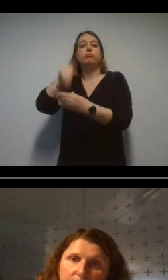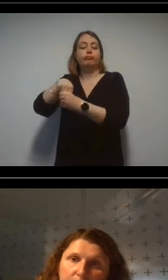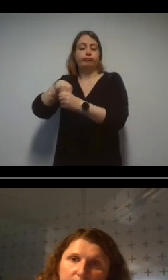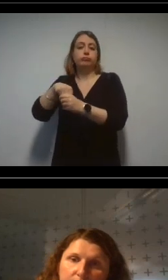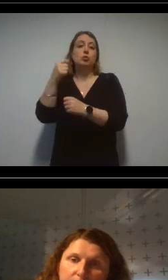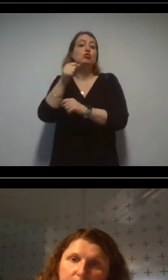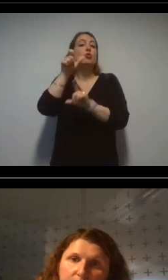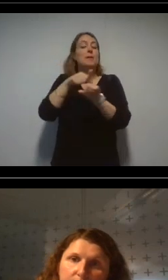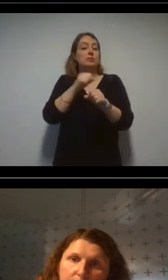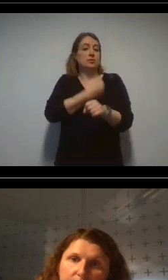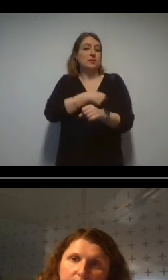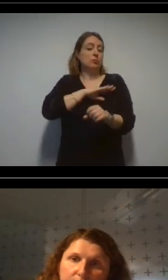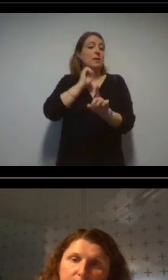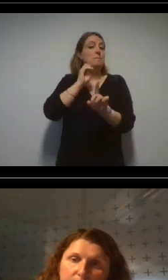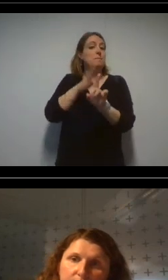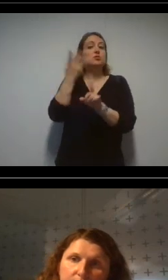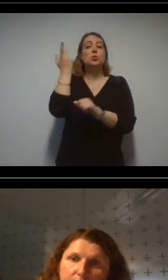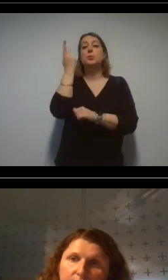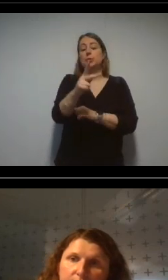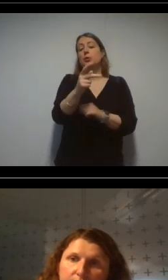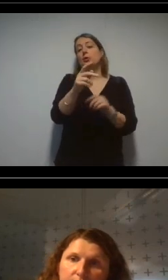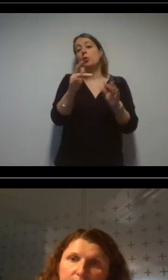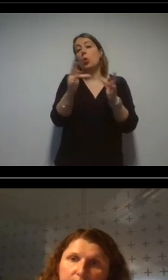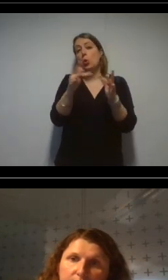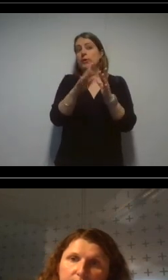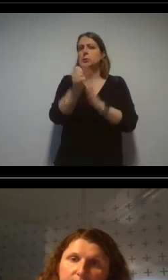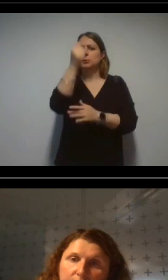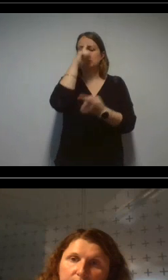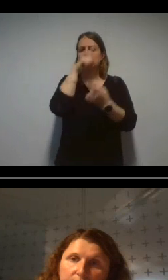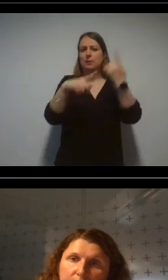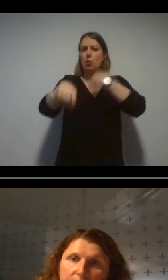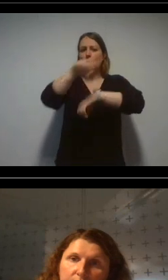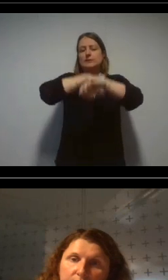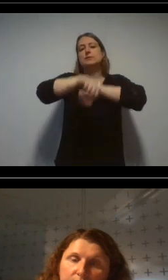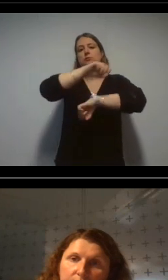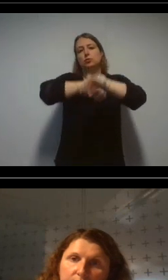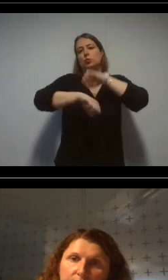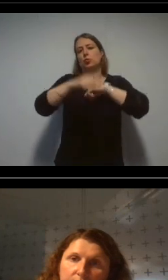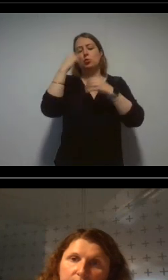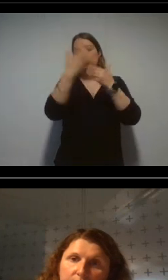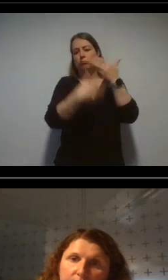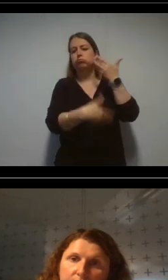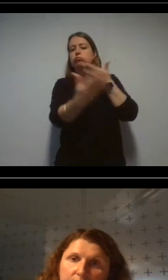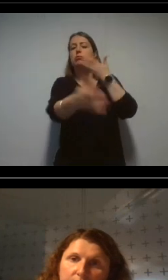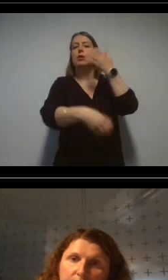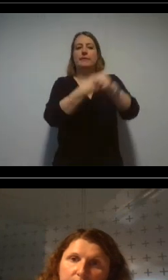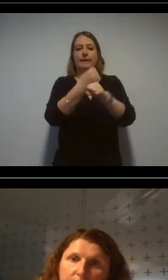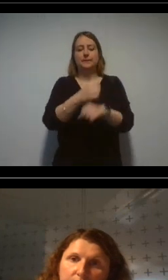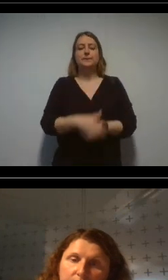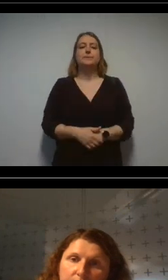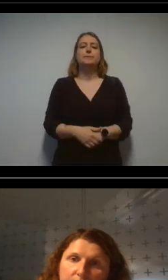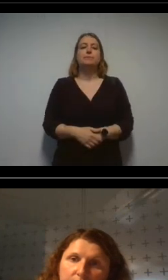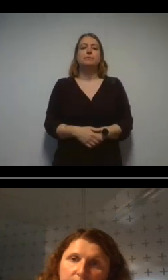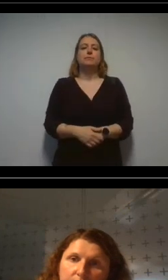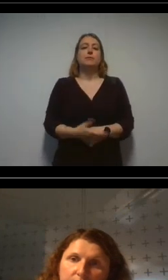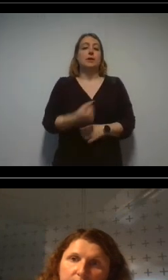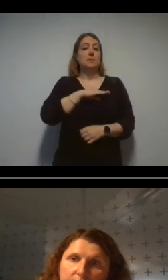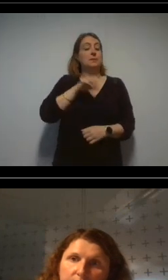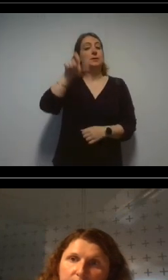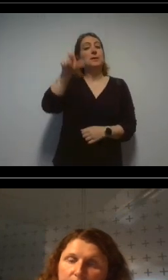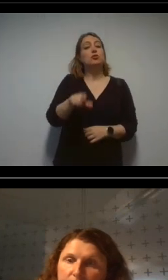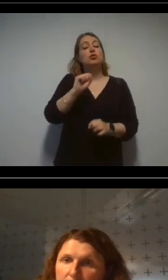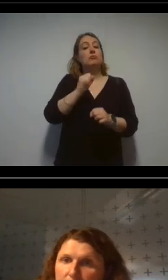votre interlocutrice privilégiée pour mettre en place les actions tout au long de l'année. Et donc, avec cette chargée de mission-là,